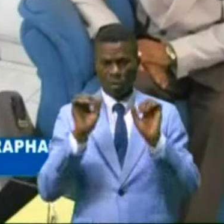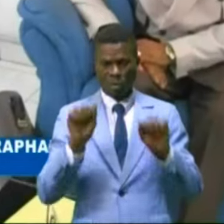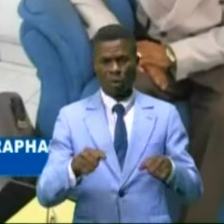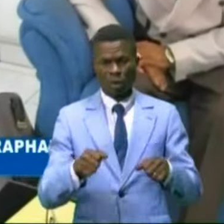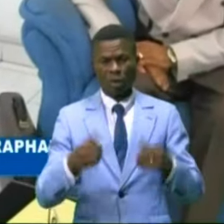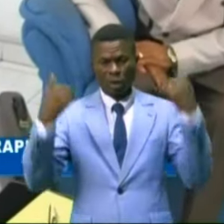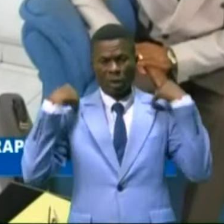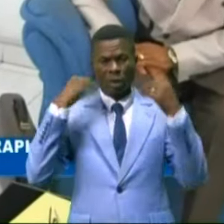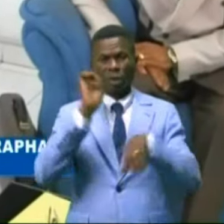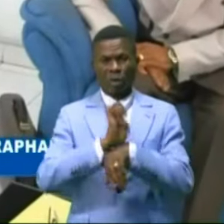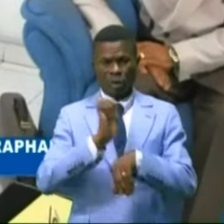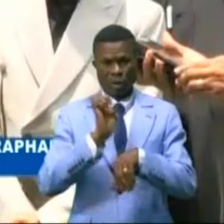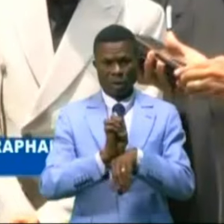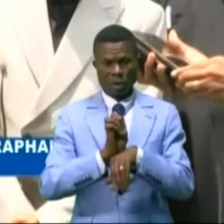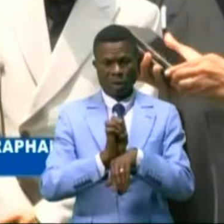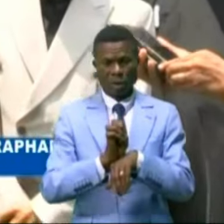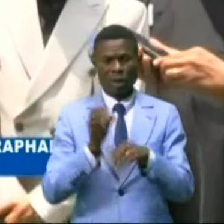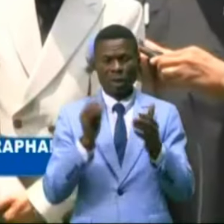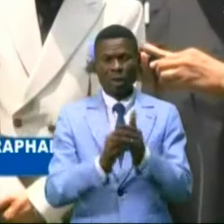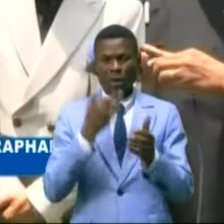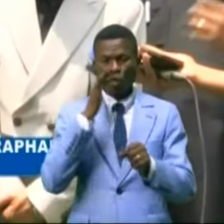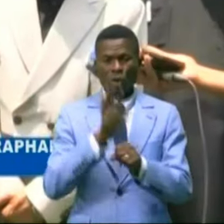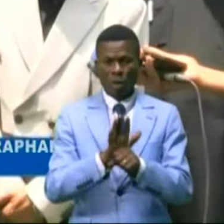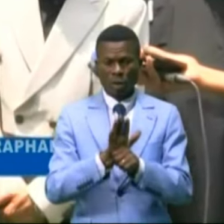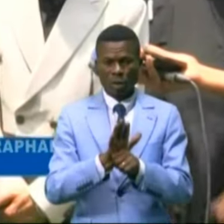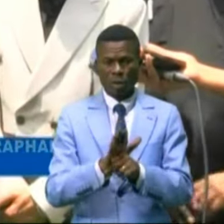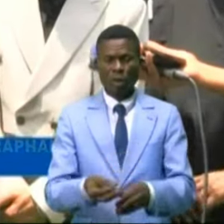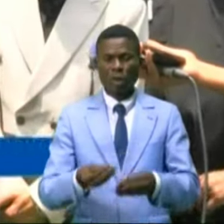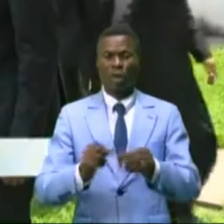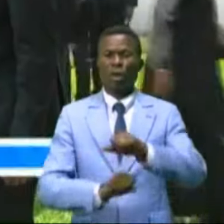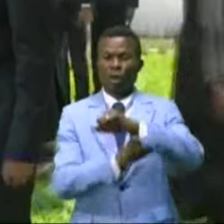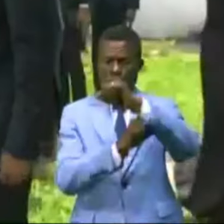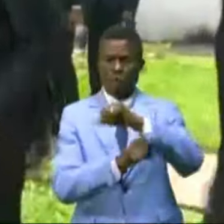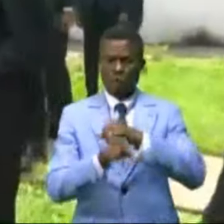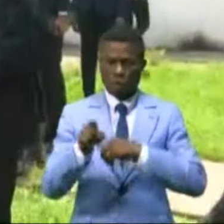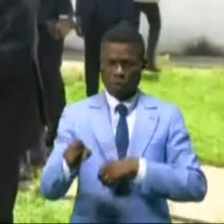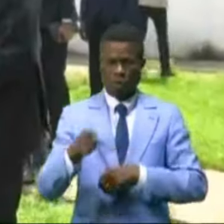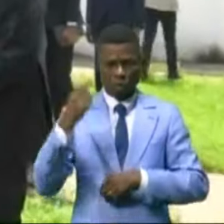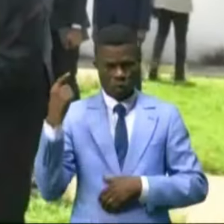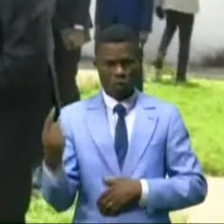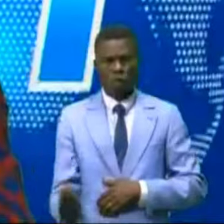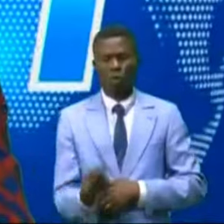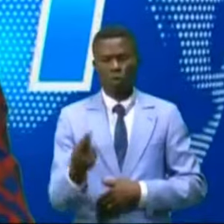des confessions religieuses ont à NRE promis de toujours lui apporter les